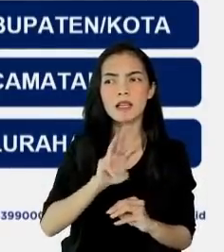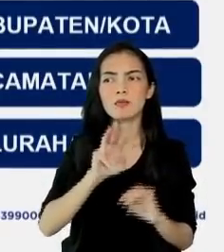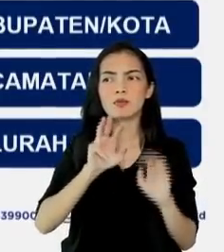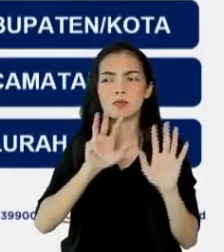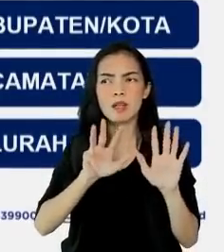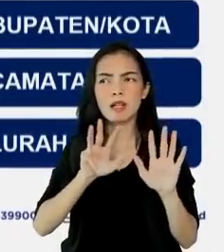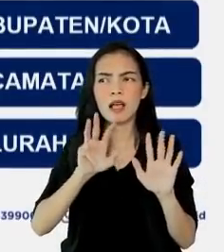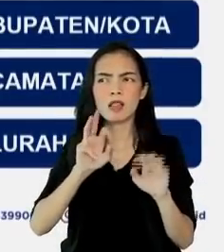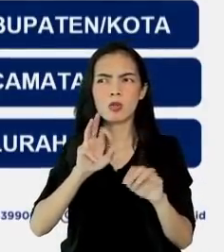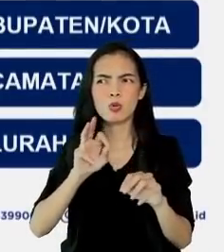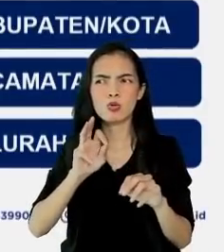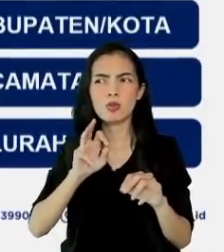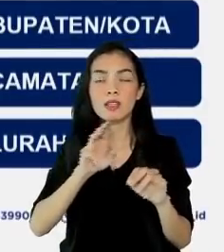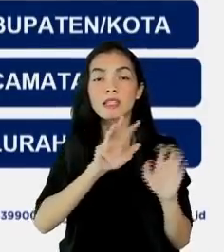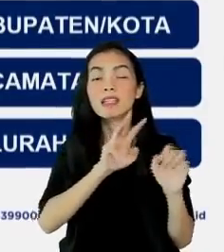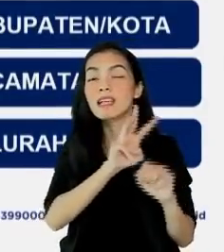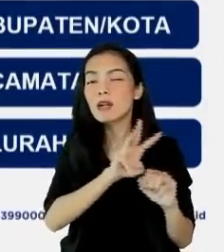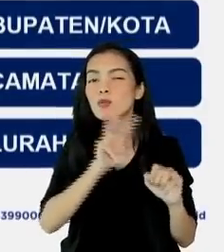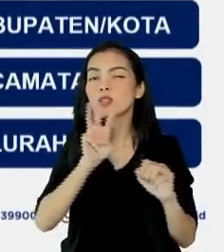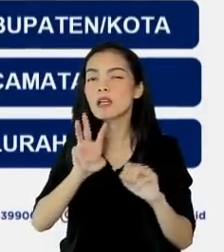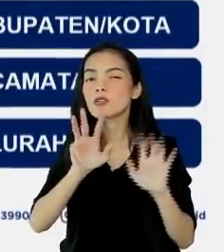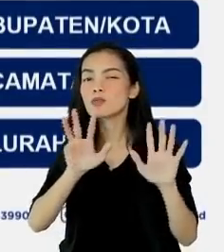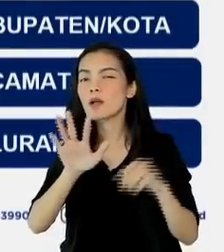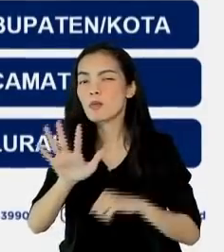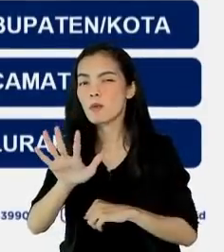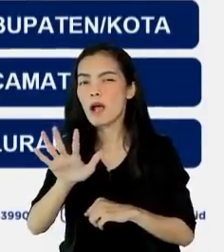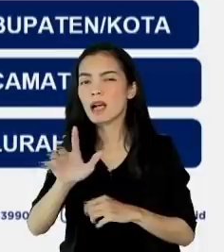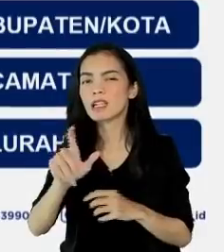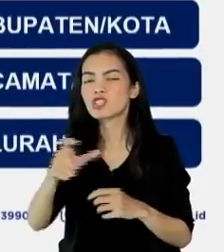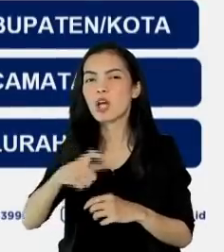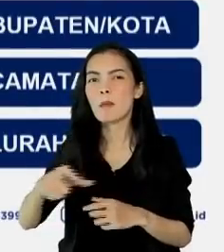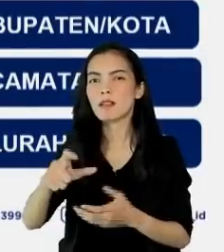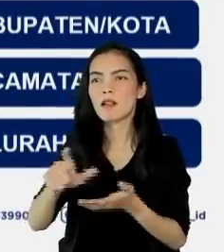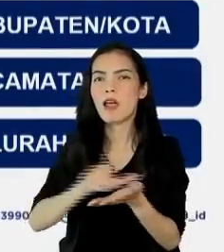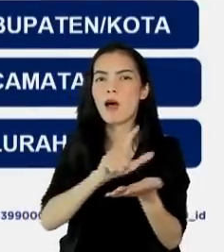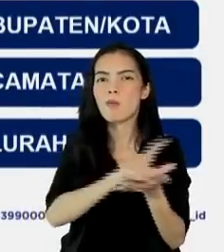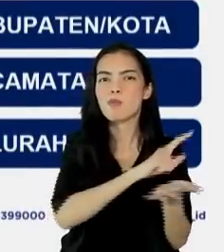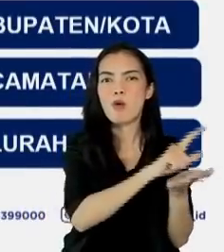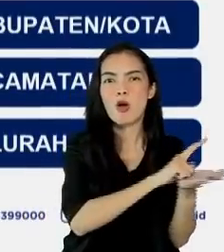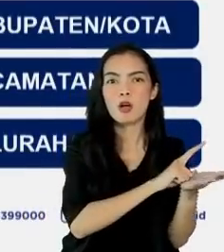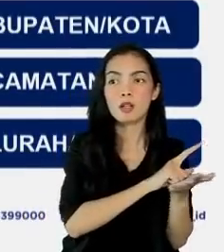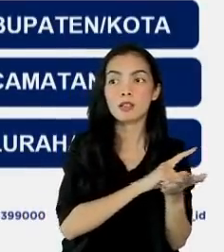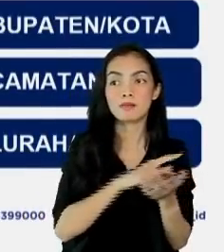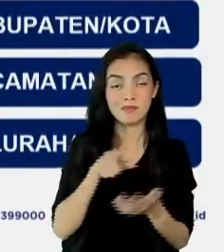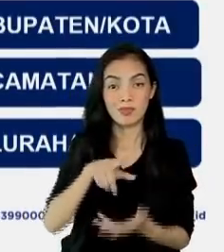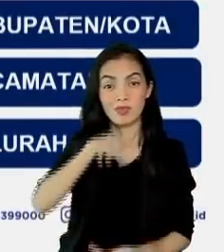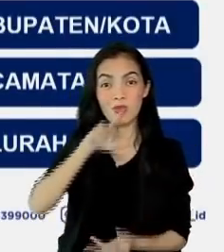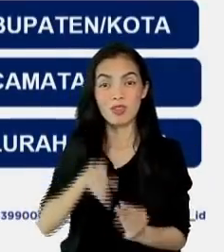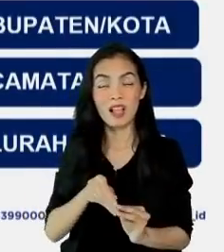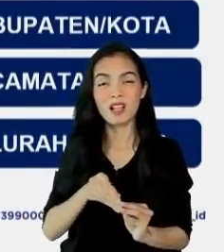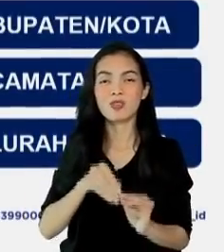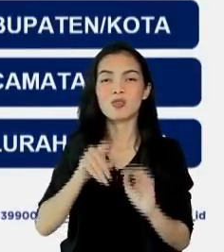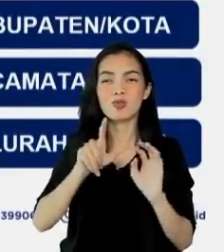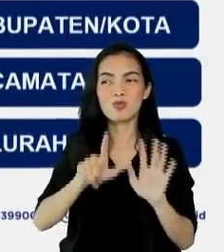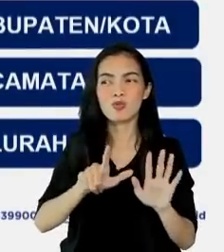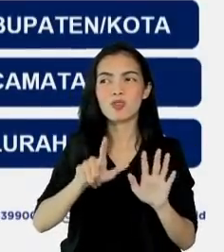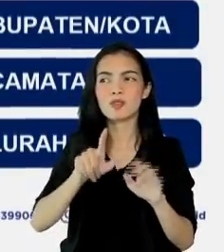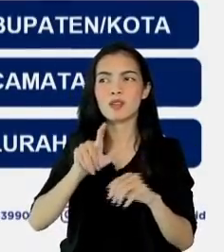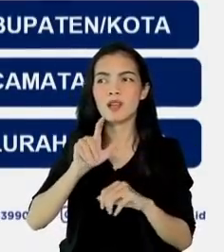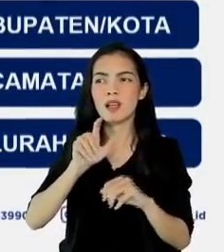dalam 7 hari terakhir. Dari 3.300 itu, 791 atau